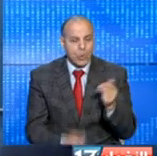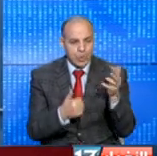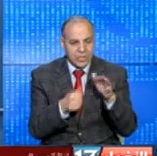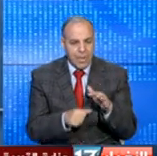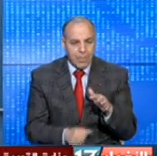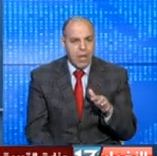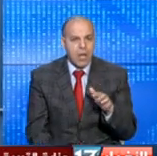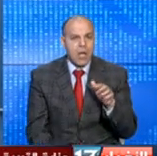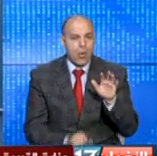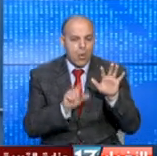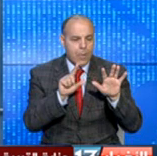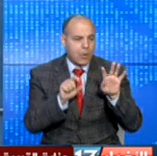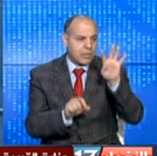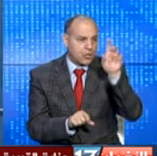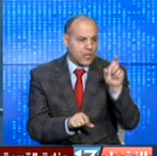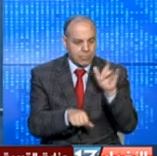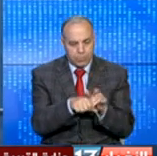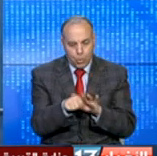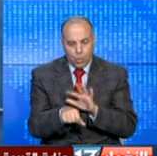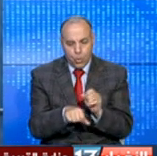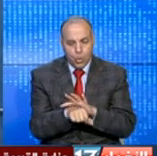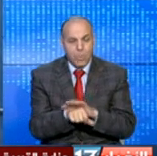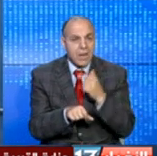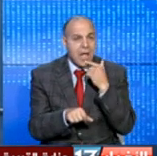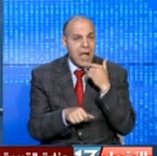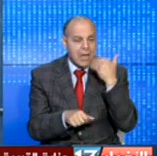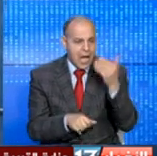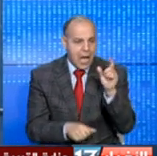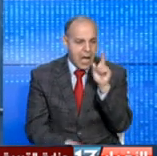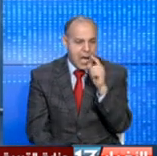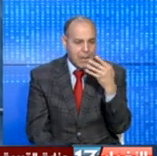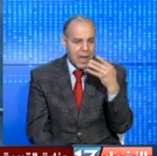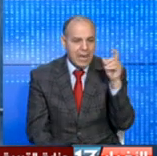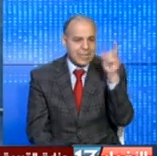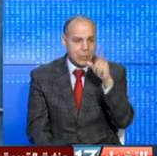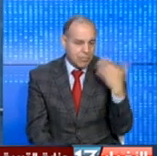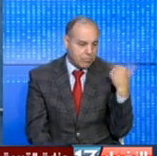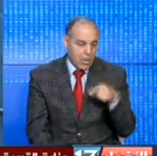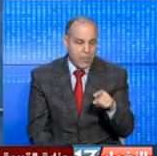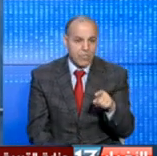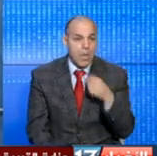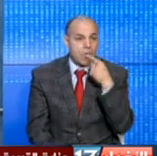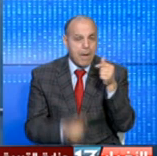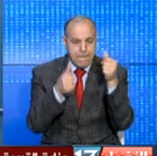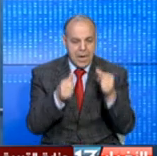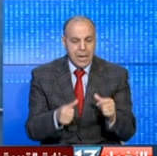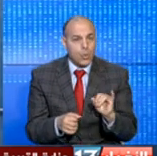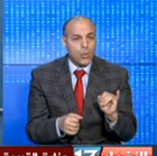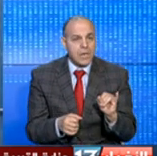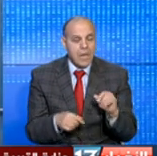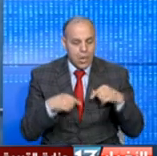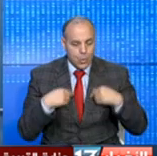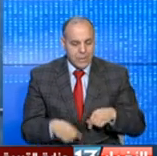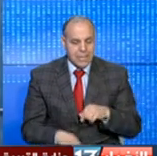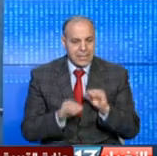واربعه وسبعين حاله اصابه الى حدود يوم الرابع من ديسمبر الجاري وفق بلاغ صادر عن وزاره